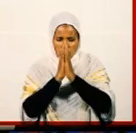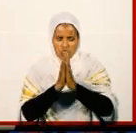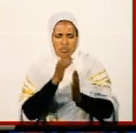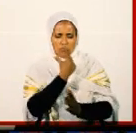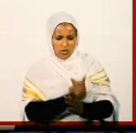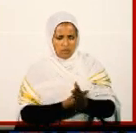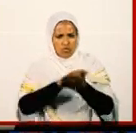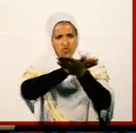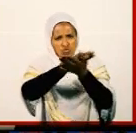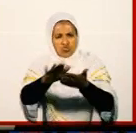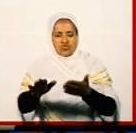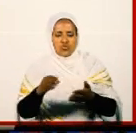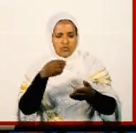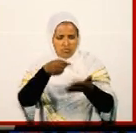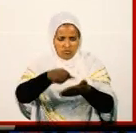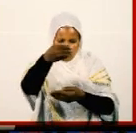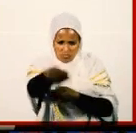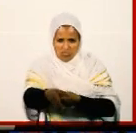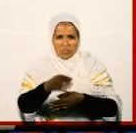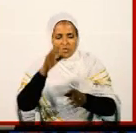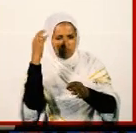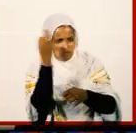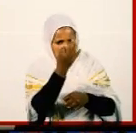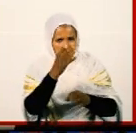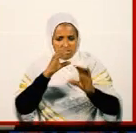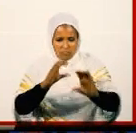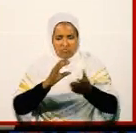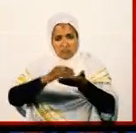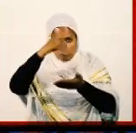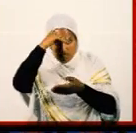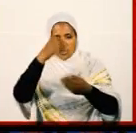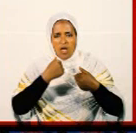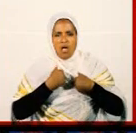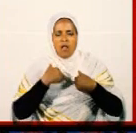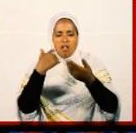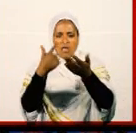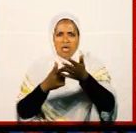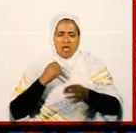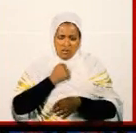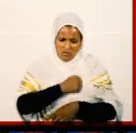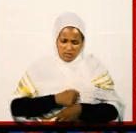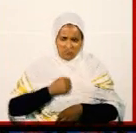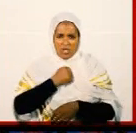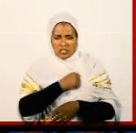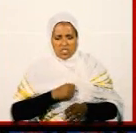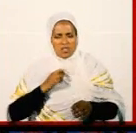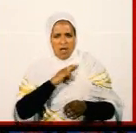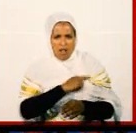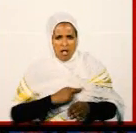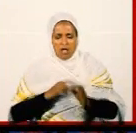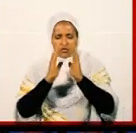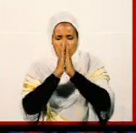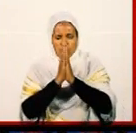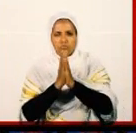የሚማርም እየተማረ የሚያዝን እያዘነ እየራራ ለጸሎት እየተጋ መከራውን እየታገሰ እንግዳ